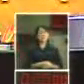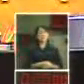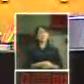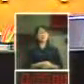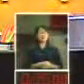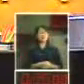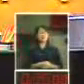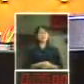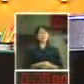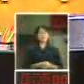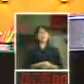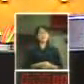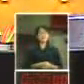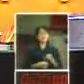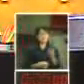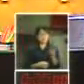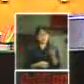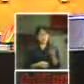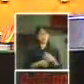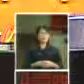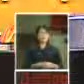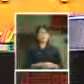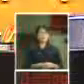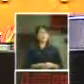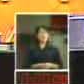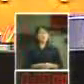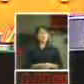ท่านเจ๊อามิงโตตาหยงเชิญครับ